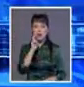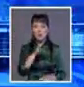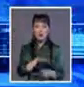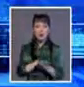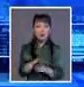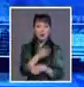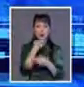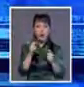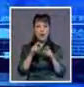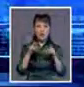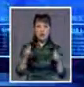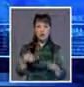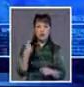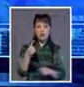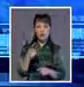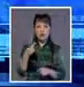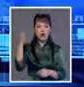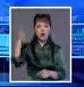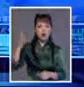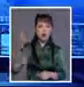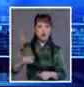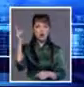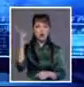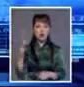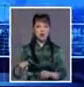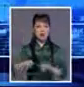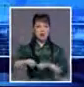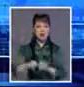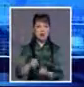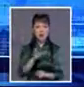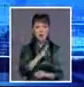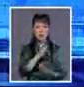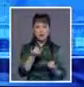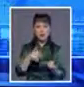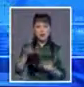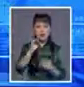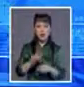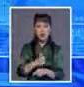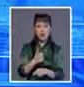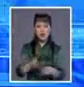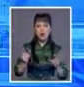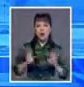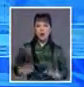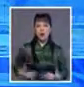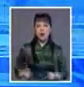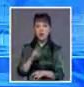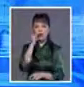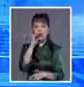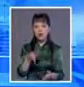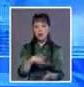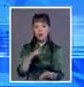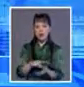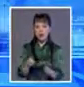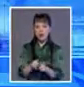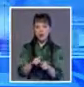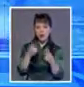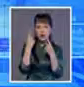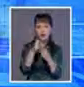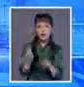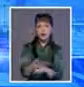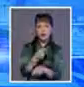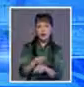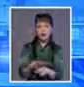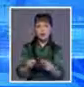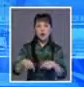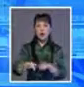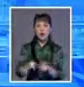толмаған ғимараттың бір қабырғасы жарылып кетті. Осыған байланысты аудандық прокуратура жуырда Шымкент қаласы әкімдігіне тәрбие ошағының